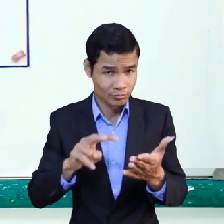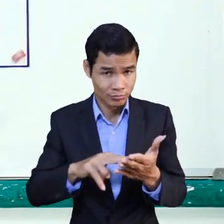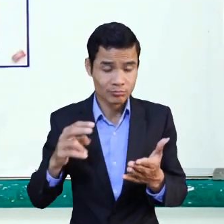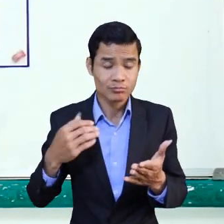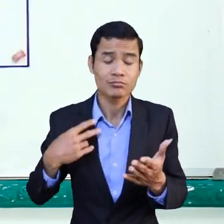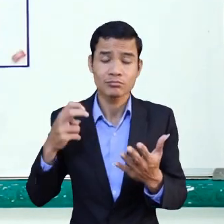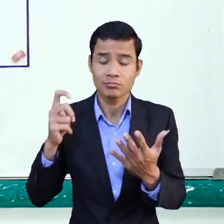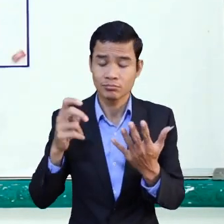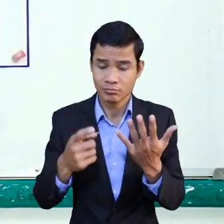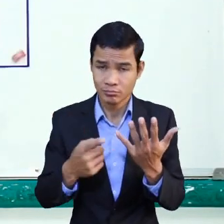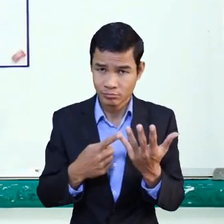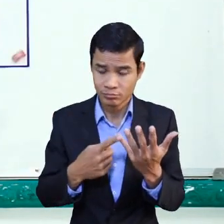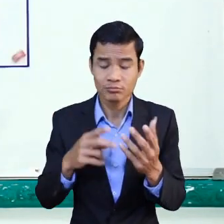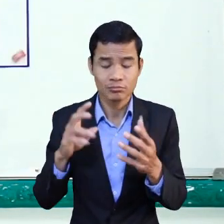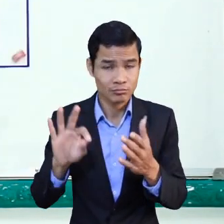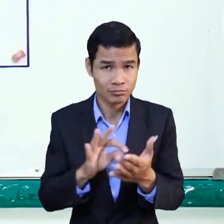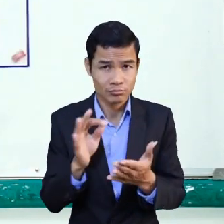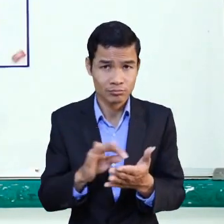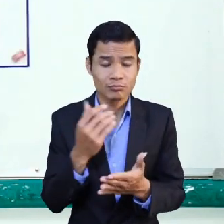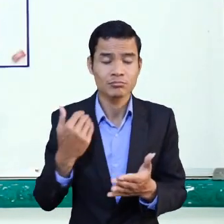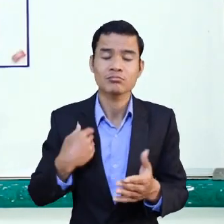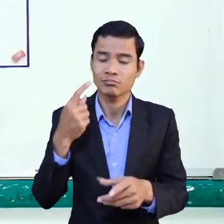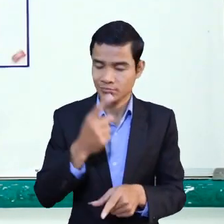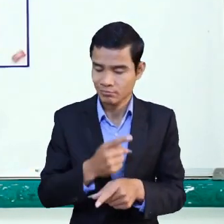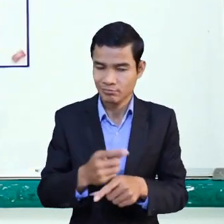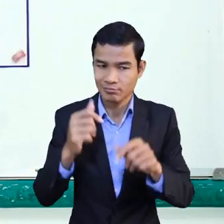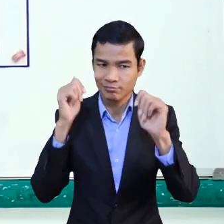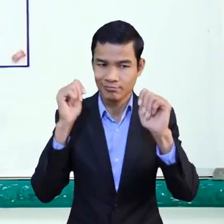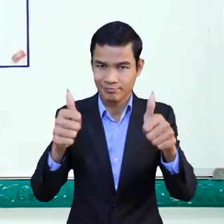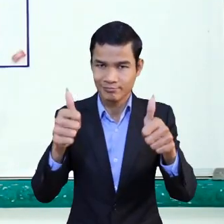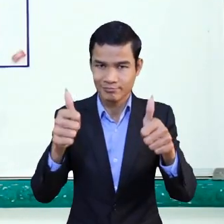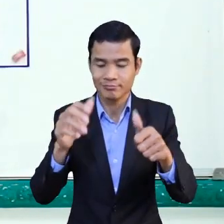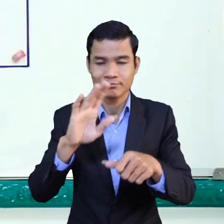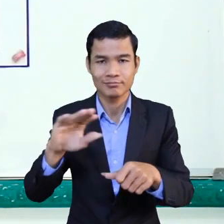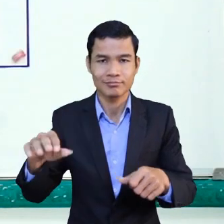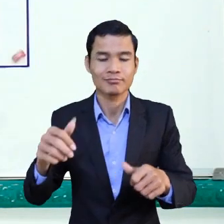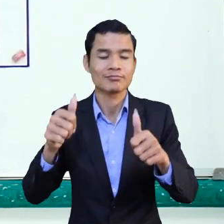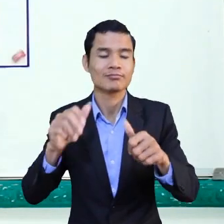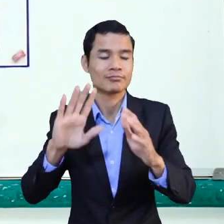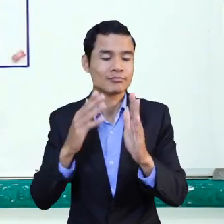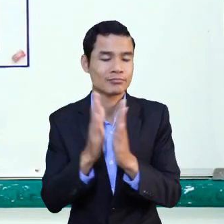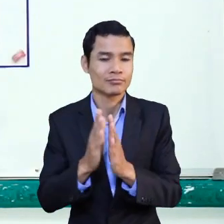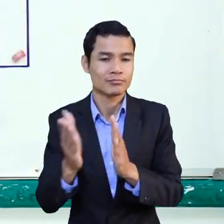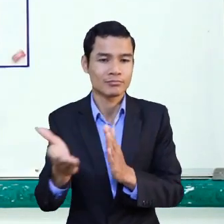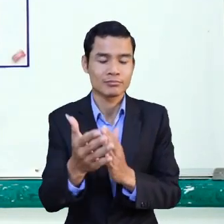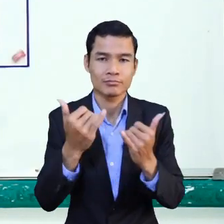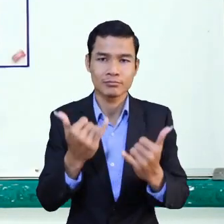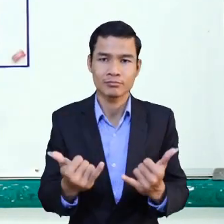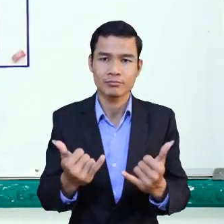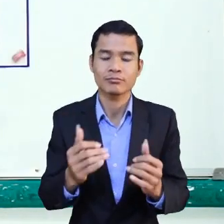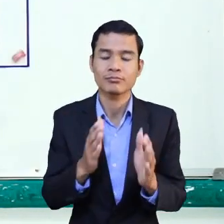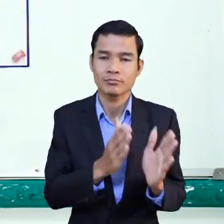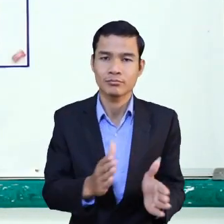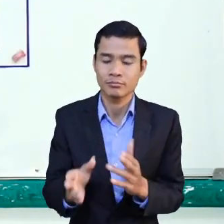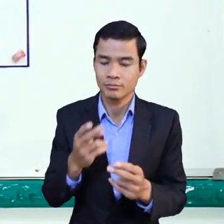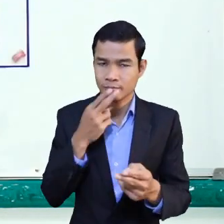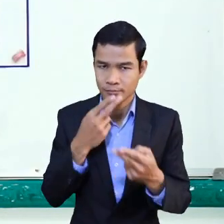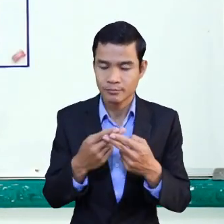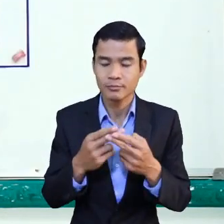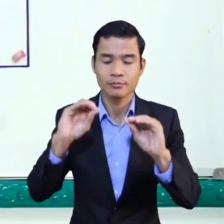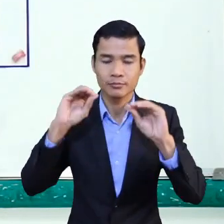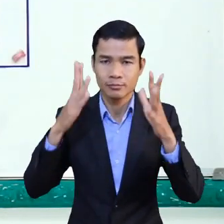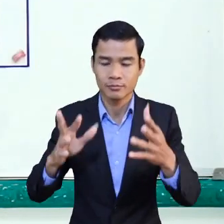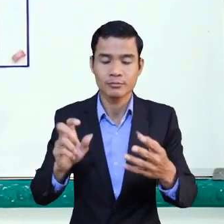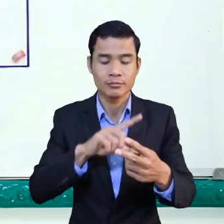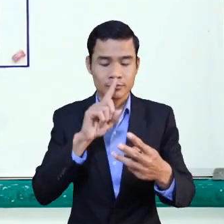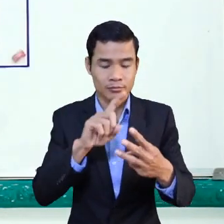ញ្ចឹងត្រឹមត្រូវណាពូកែមែនតើអ្នកគ្រូជូនមេដៃអស្ចារ្យណាអរគុណអញ្ចឹងកូនកូនត្រៀមឆ្លើយសំណួររប